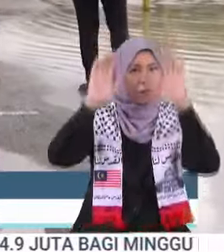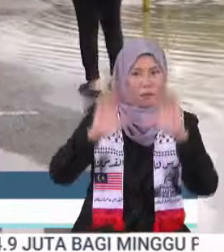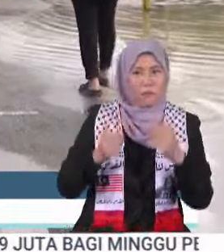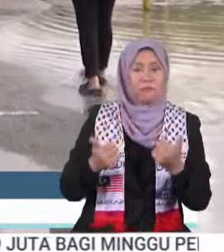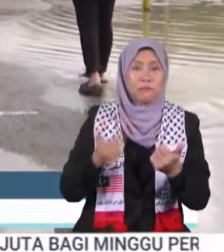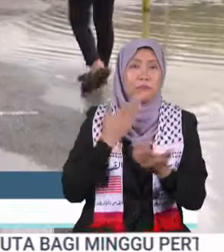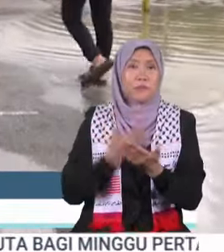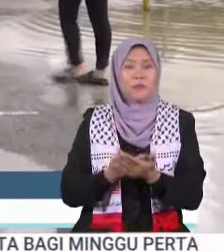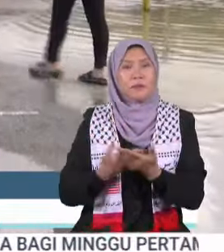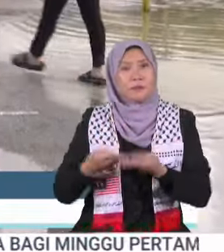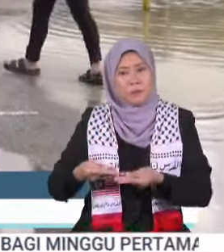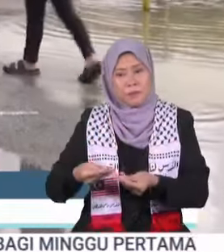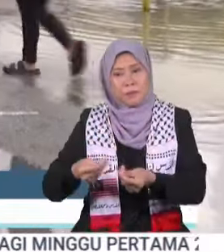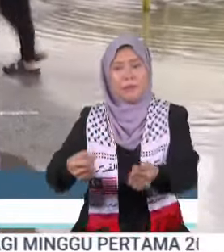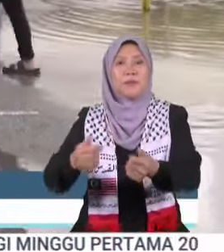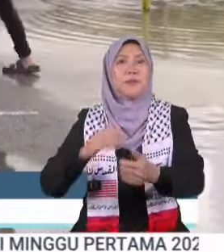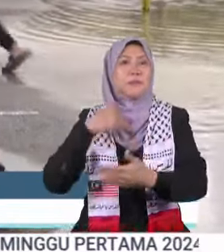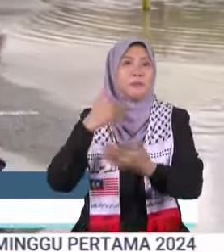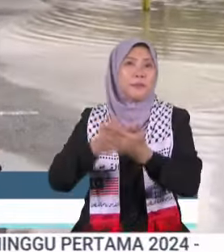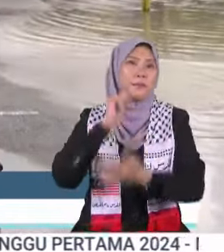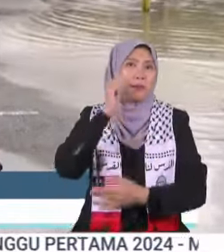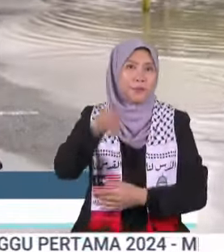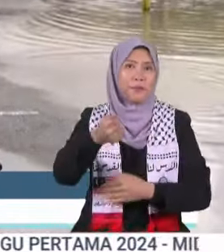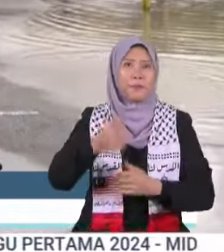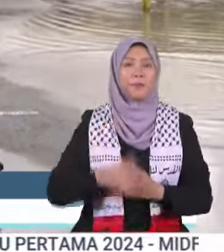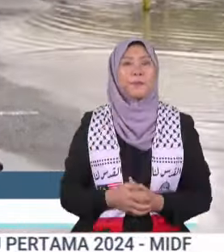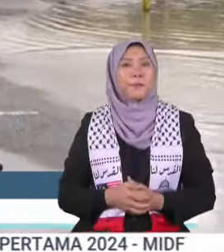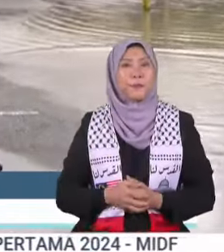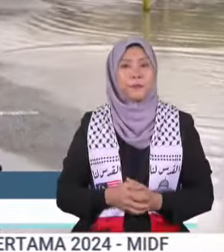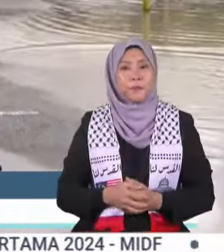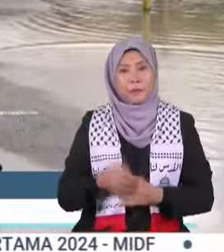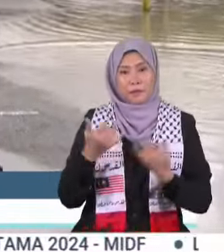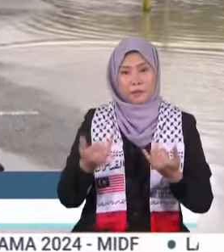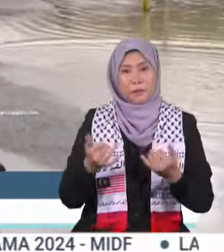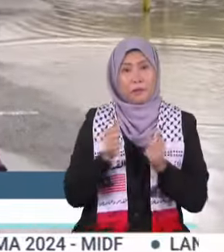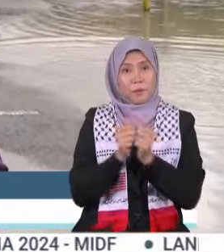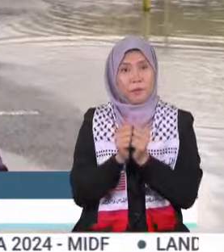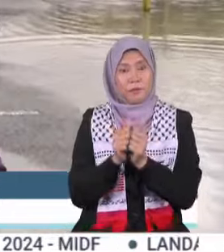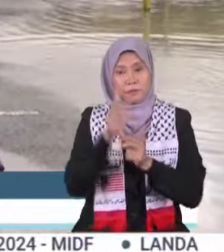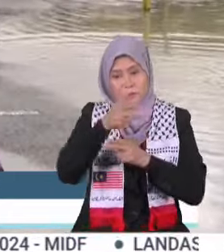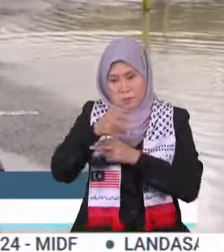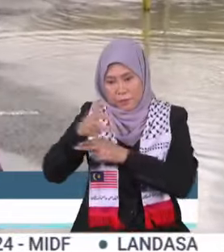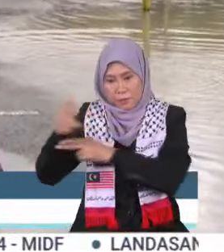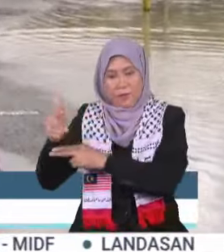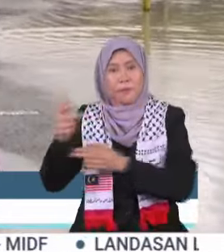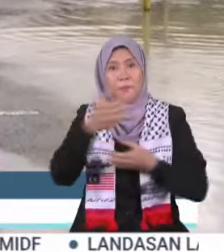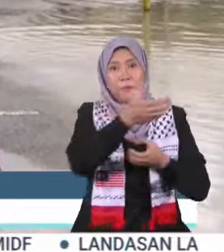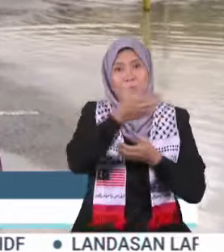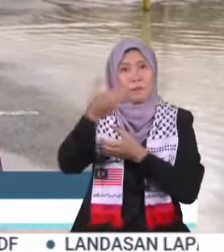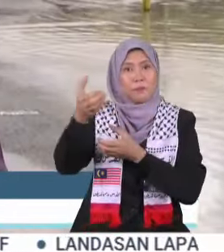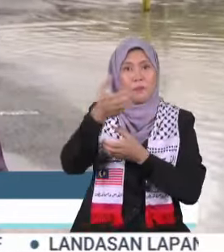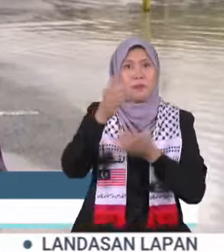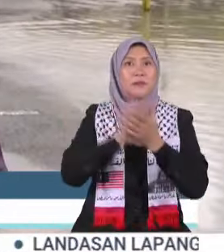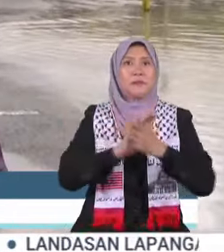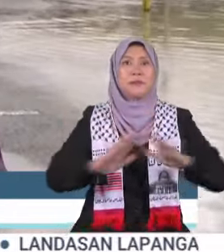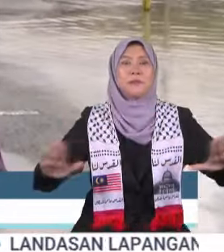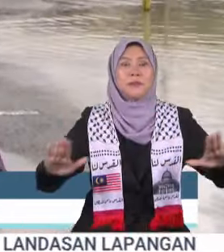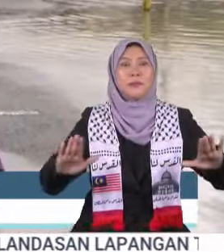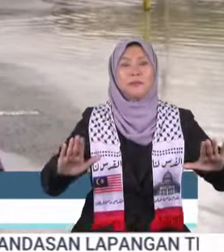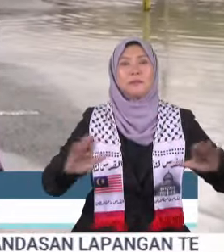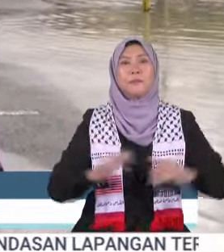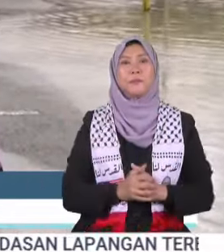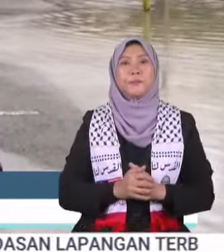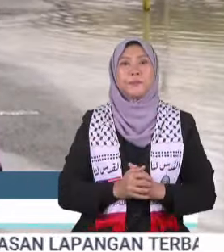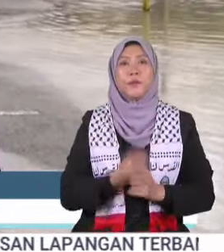berlanjutan sehingga ke esok juga dan tinjauan saya bersama pihak jabatan Bomba dan juga penyelamat kota